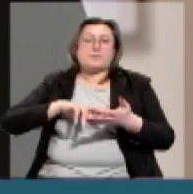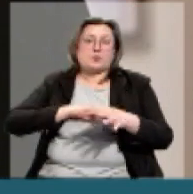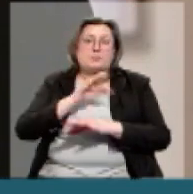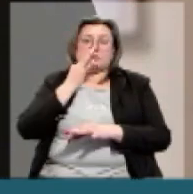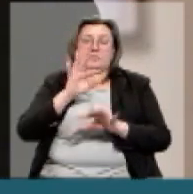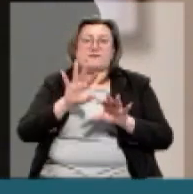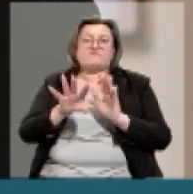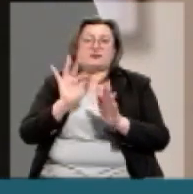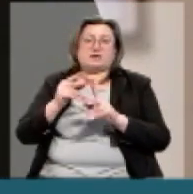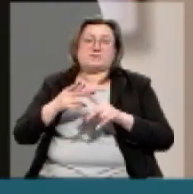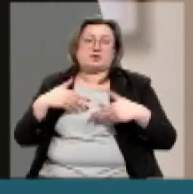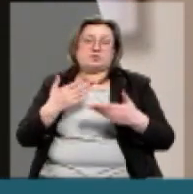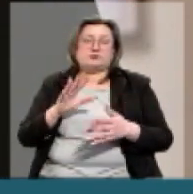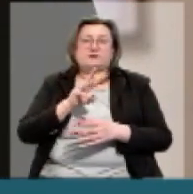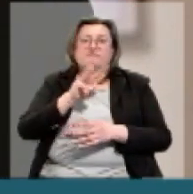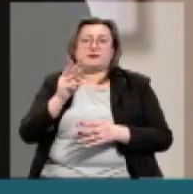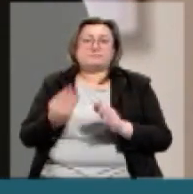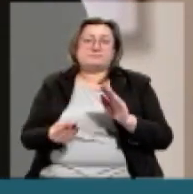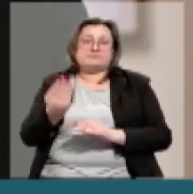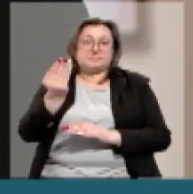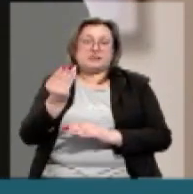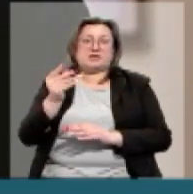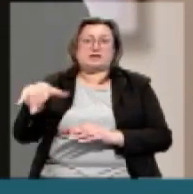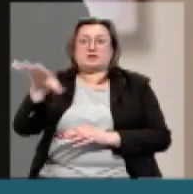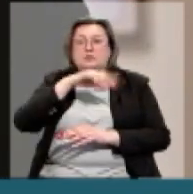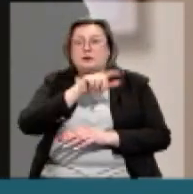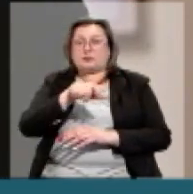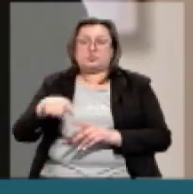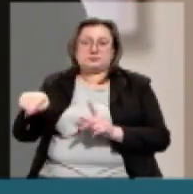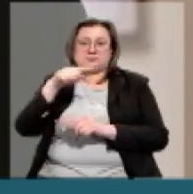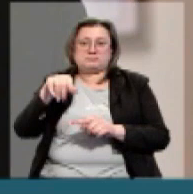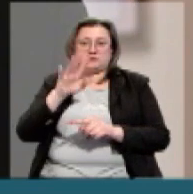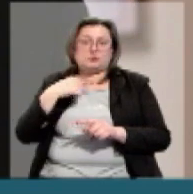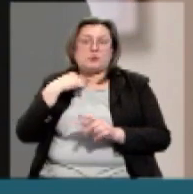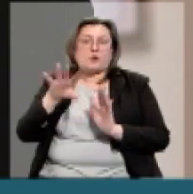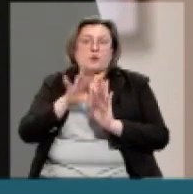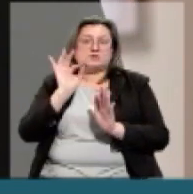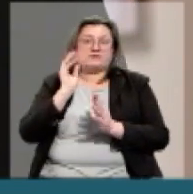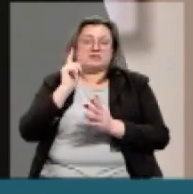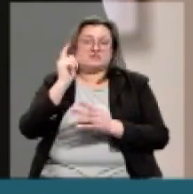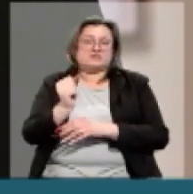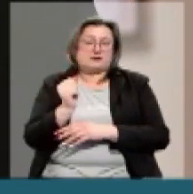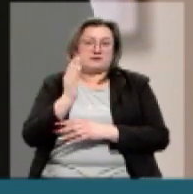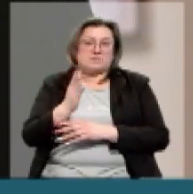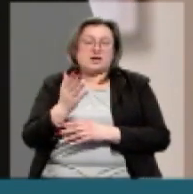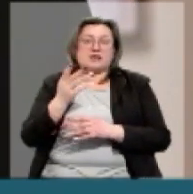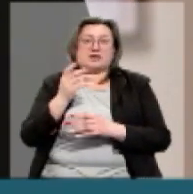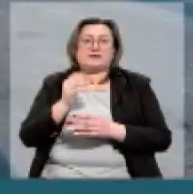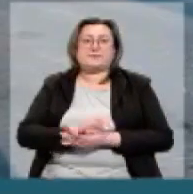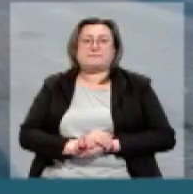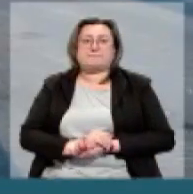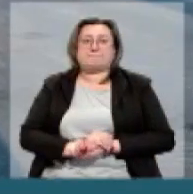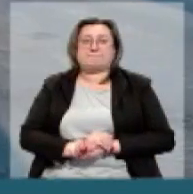беру үшін веб-сайтқа жарияланады. Бір ескере кететін жайт, бұл жоба кәмелет жасат асқан азаматтарға рұқсат